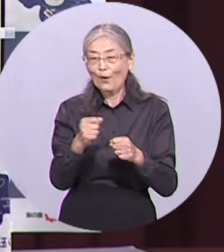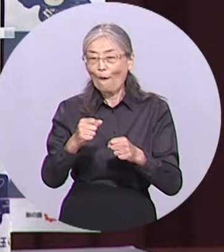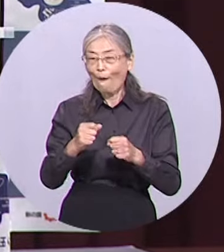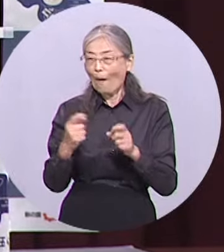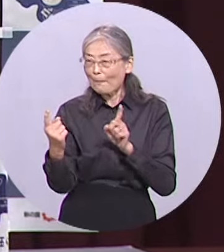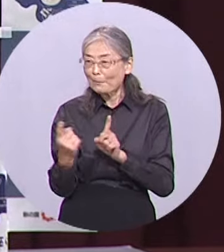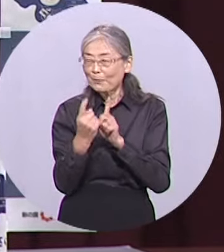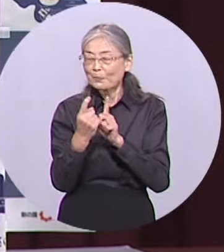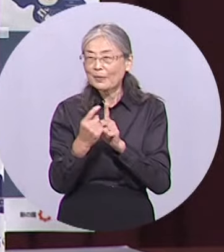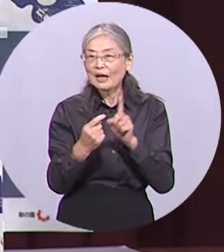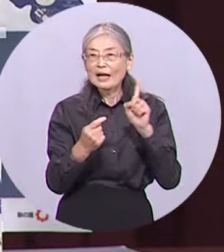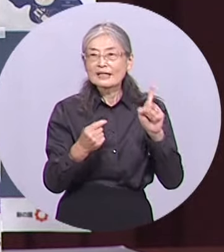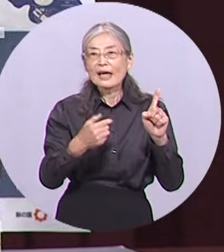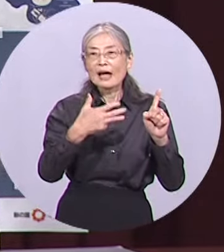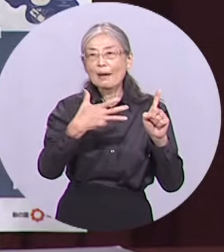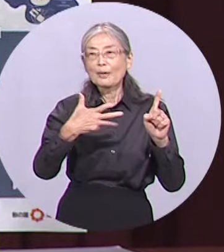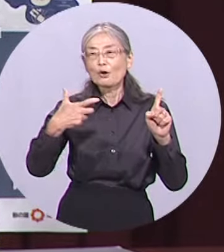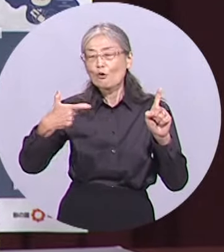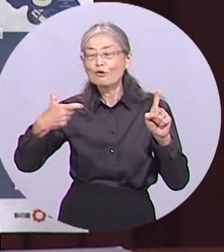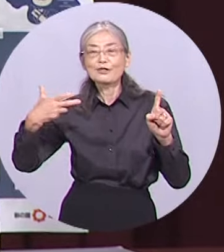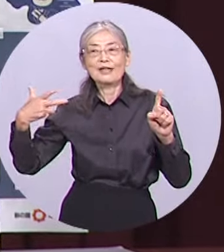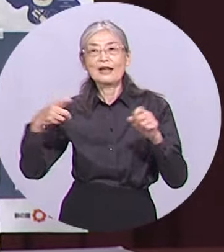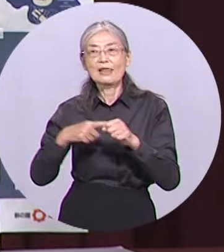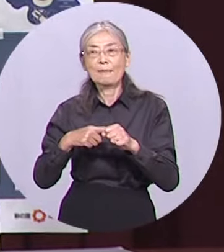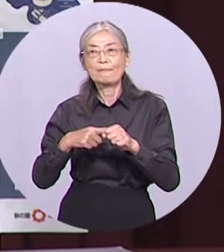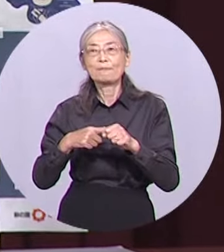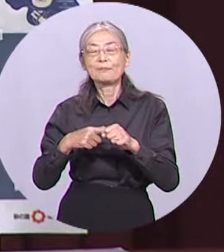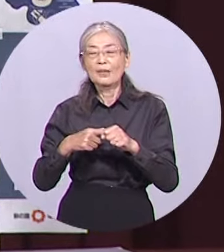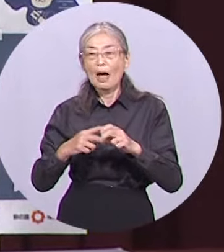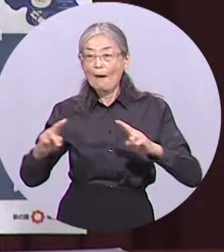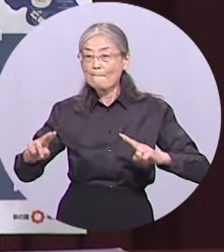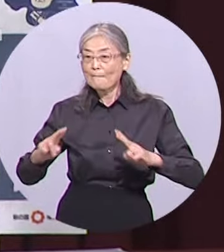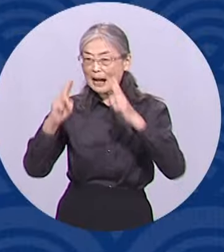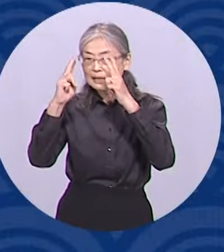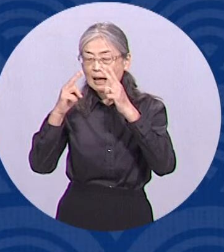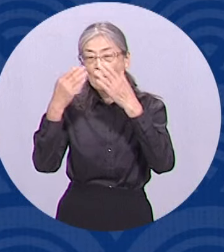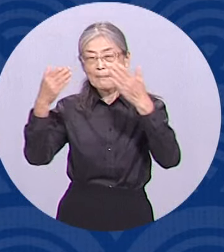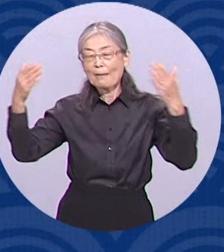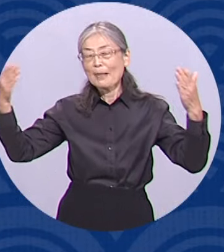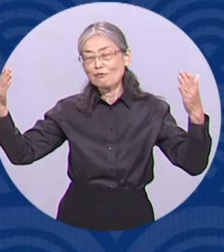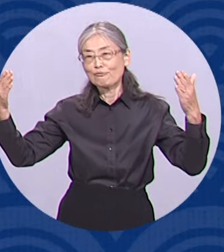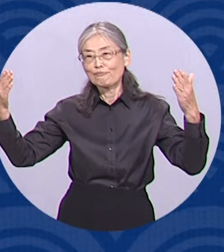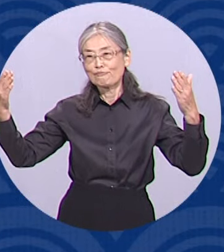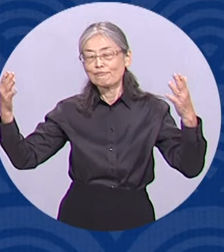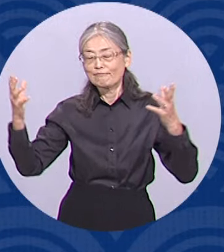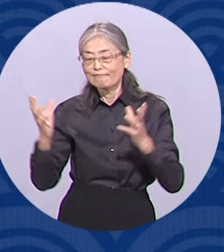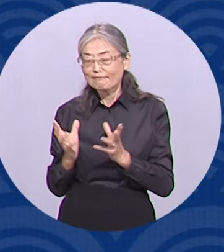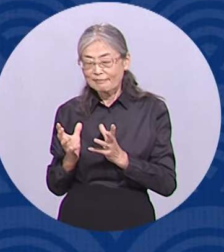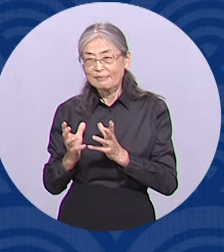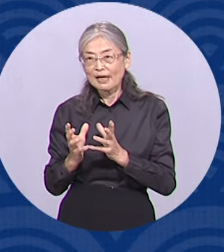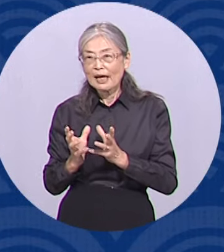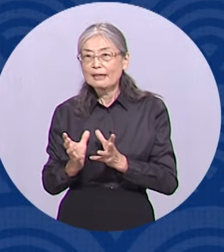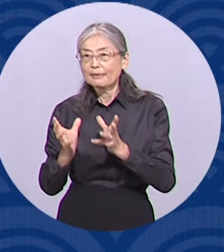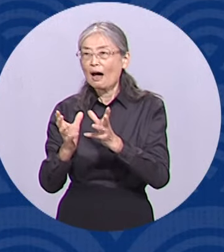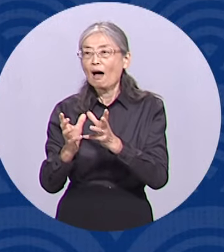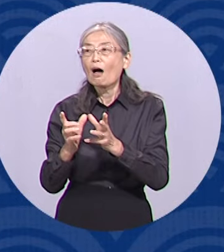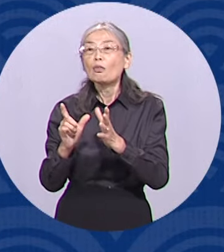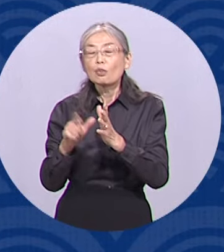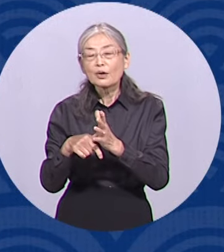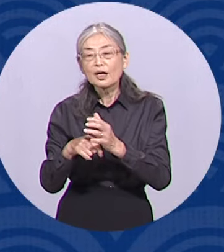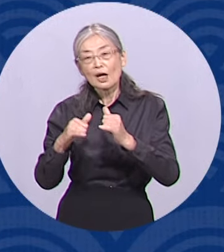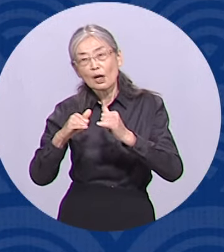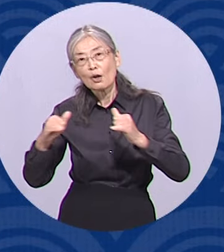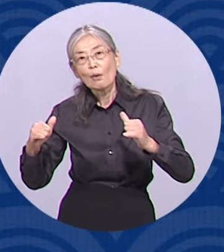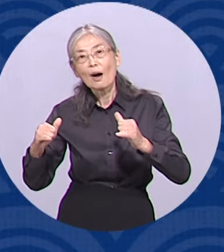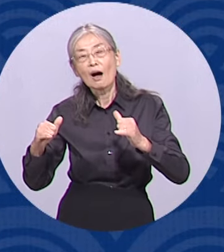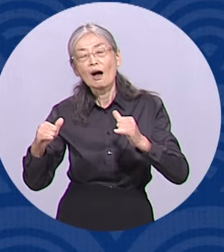は1867年、徳川昭武のパリの万博の使節団として、パリのコンコル